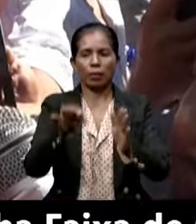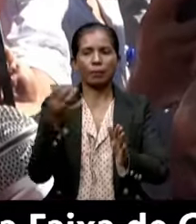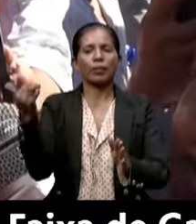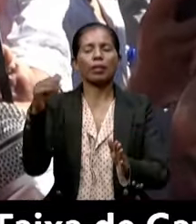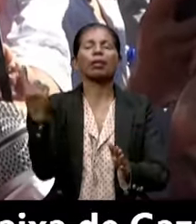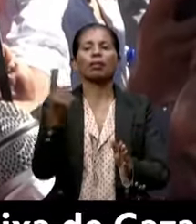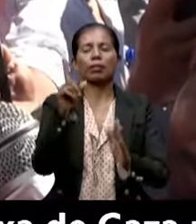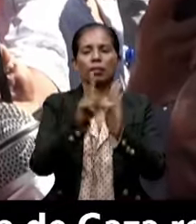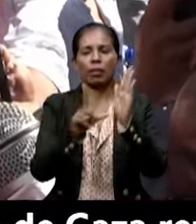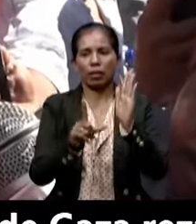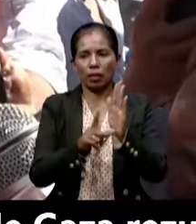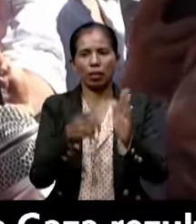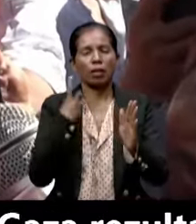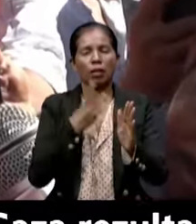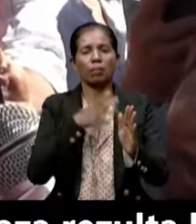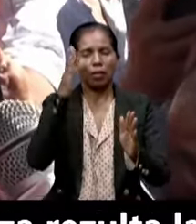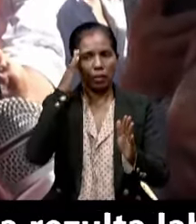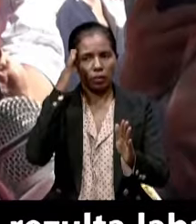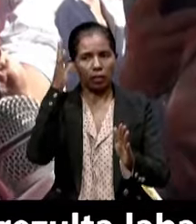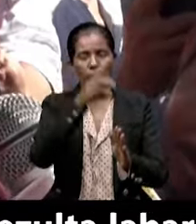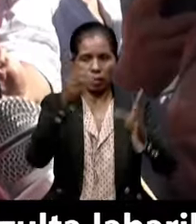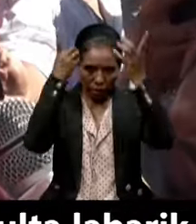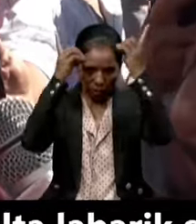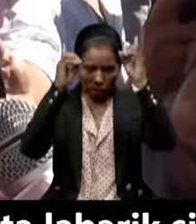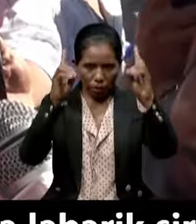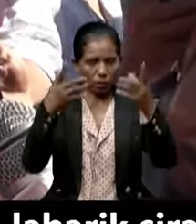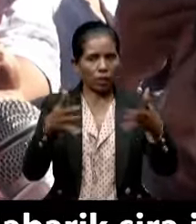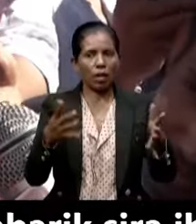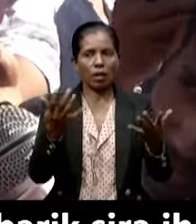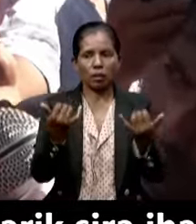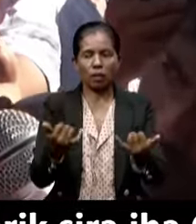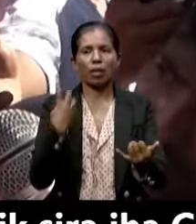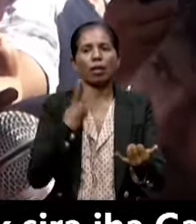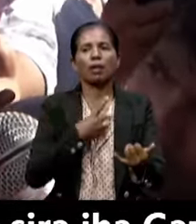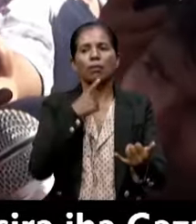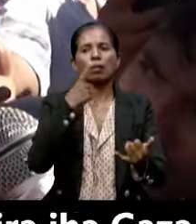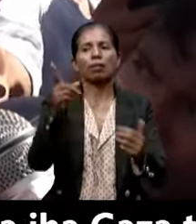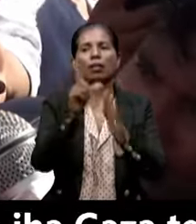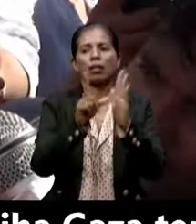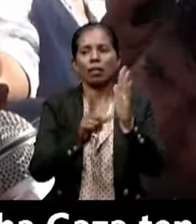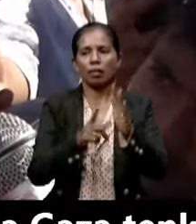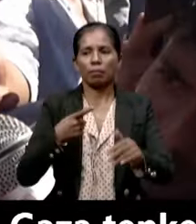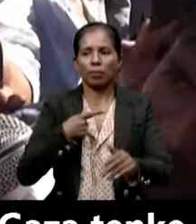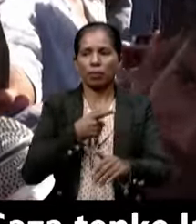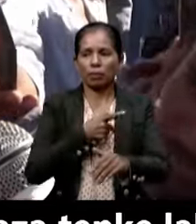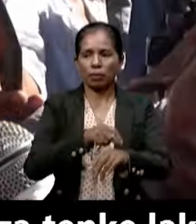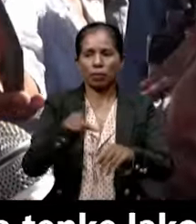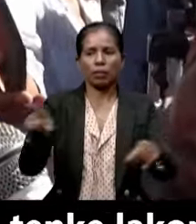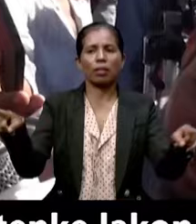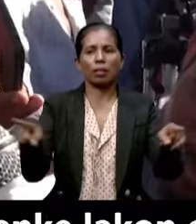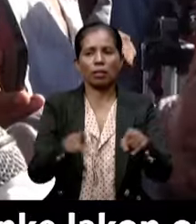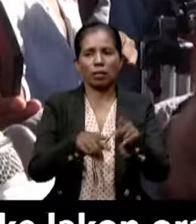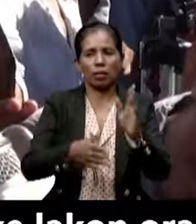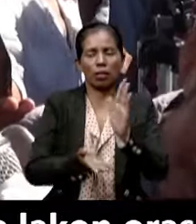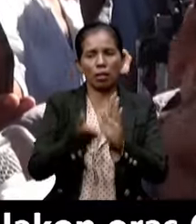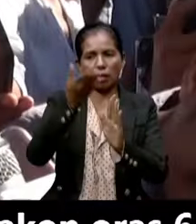mantain dekretu lei. Entah ami konsidera katak desisang laia. Agora ami hatete katak resolusang parlamentu nasional nudan organ soberan nebe asli